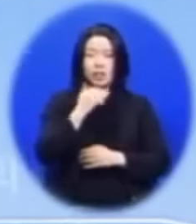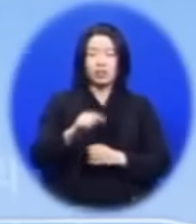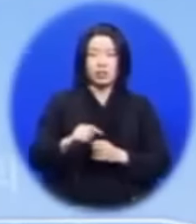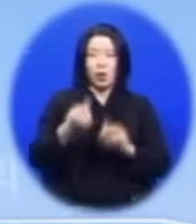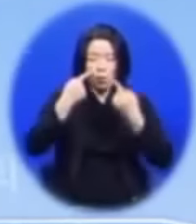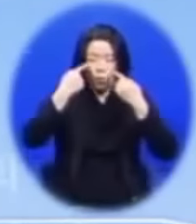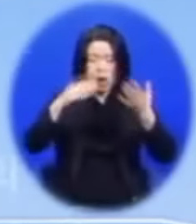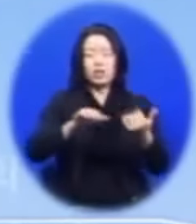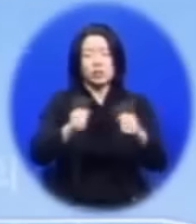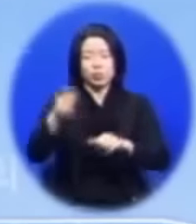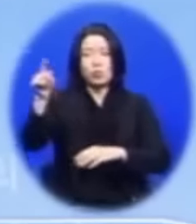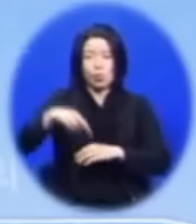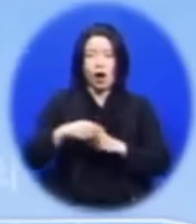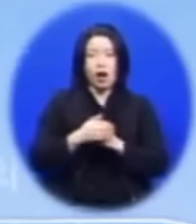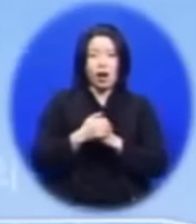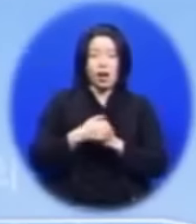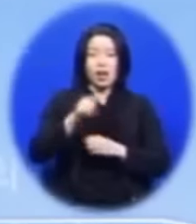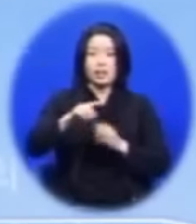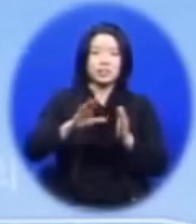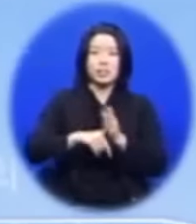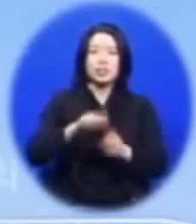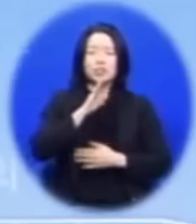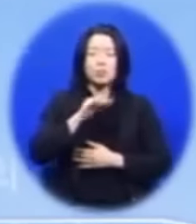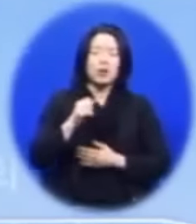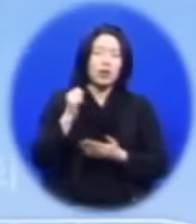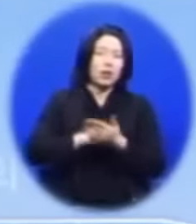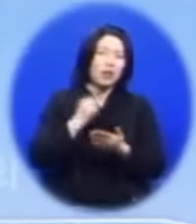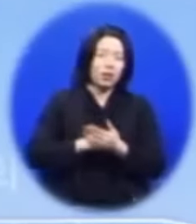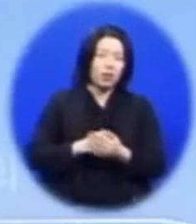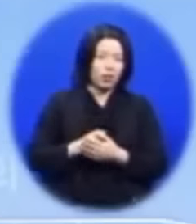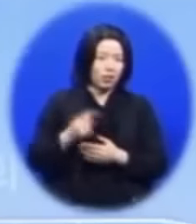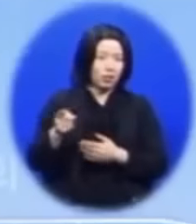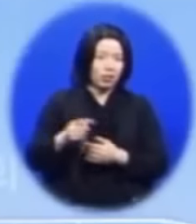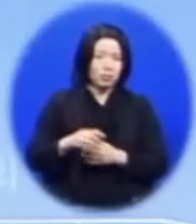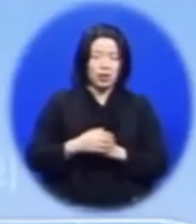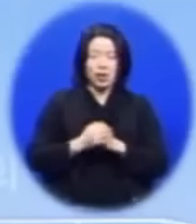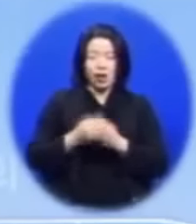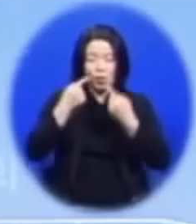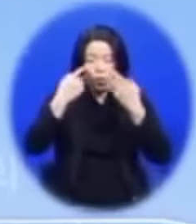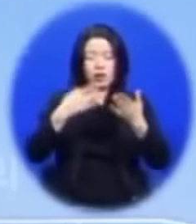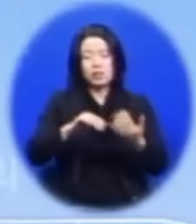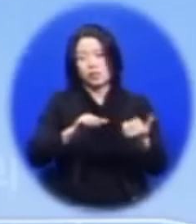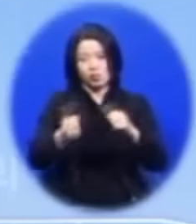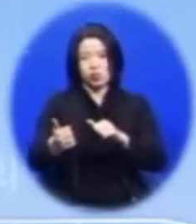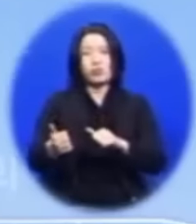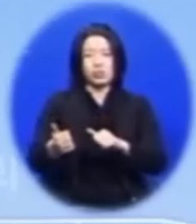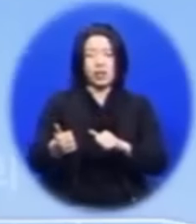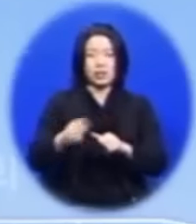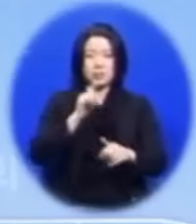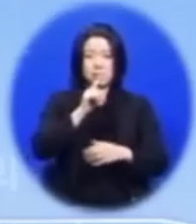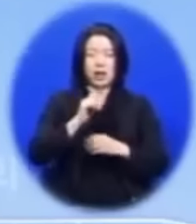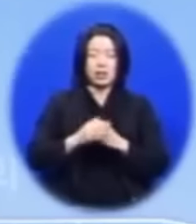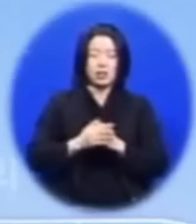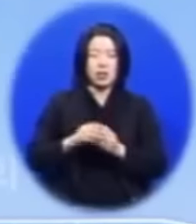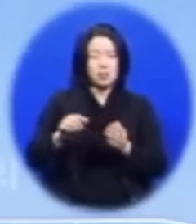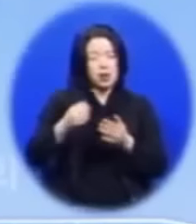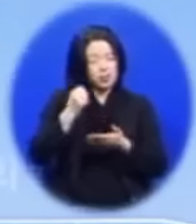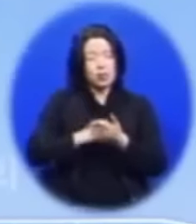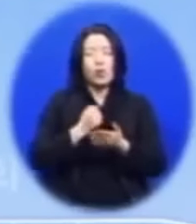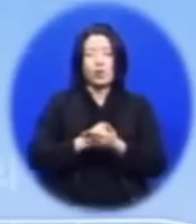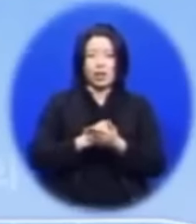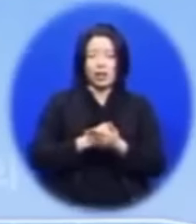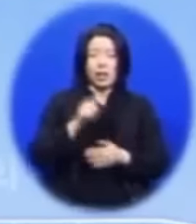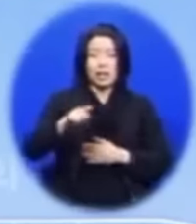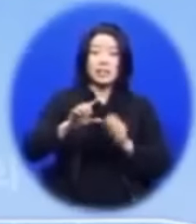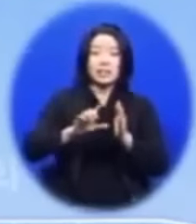이야기를 하는 바람에 그때는 진짜 섭섭 하더래 확실하게 죽으라는 이야기가 그때까지만해도